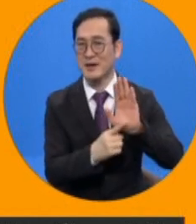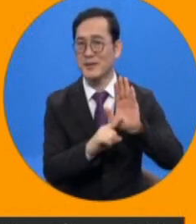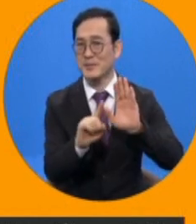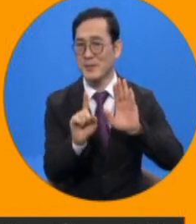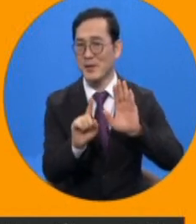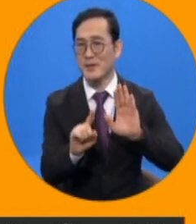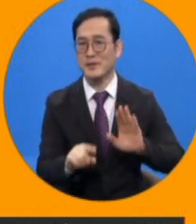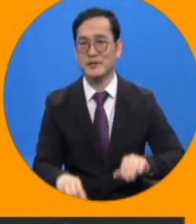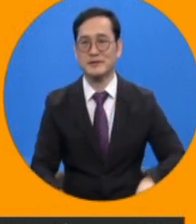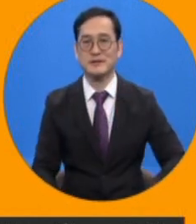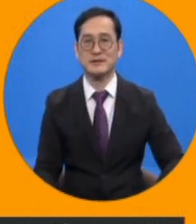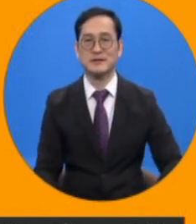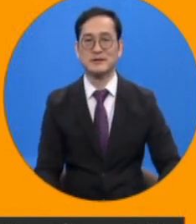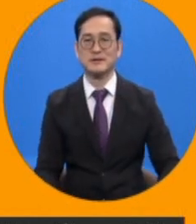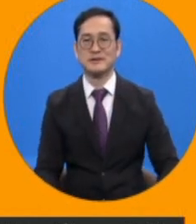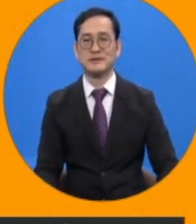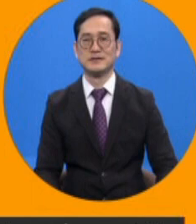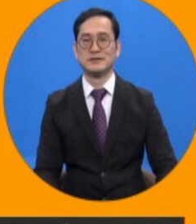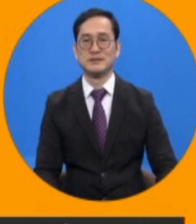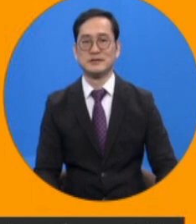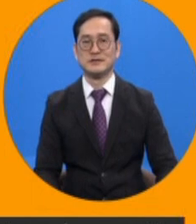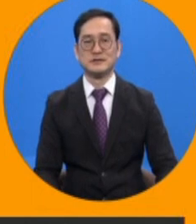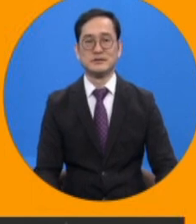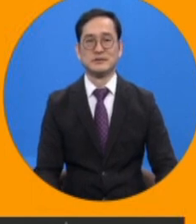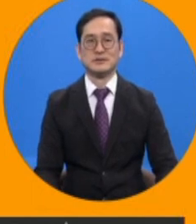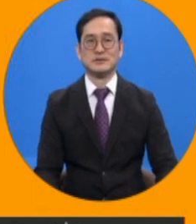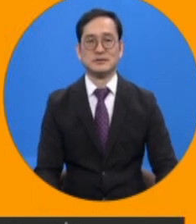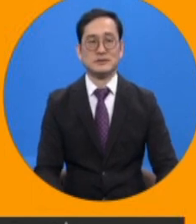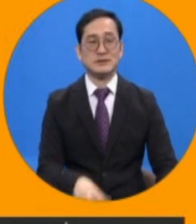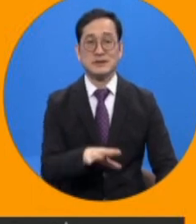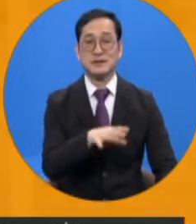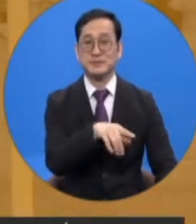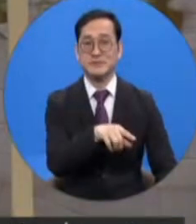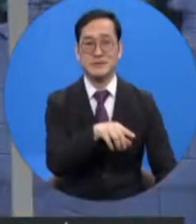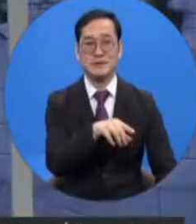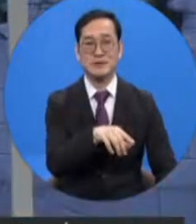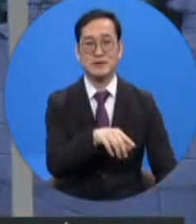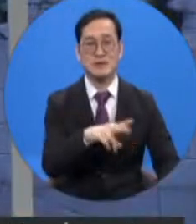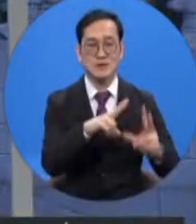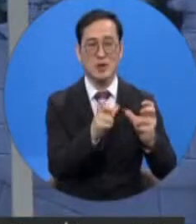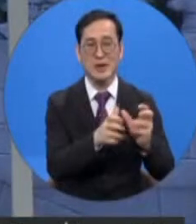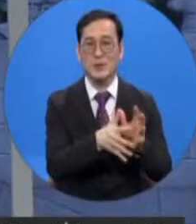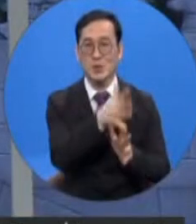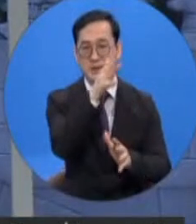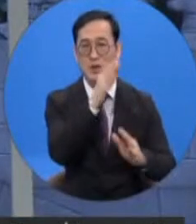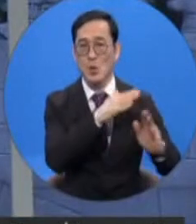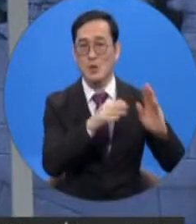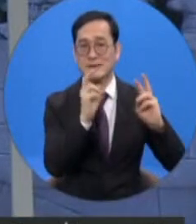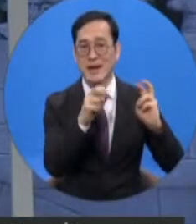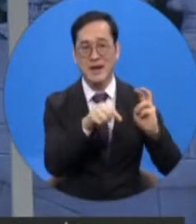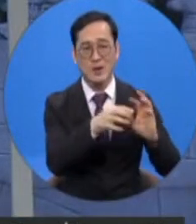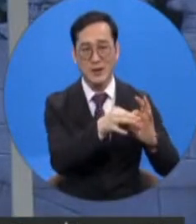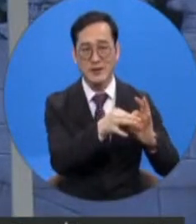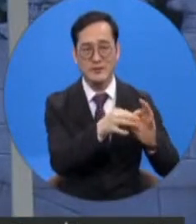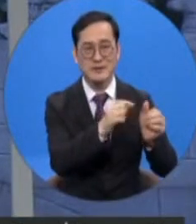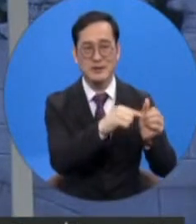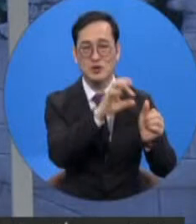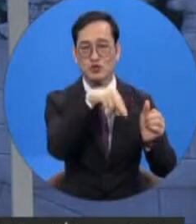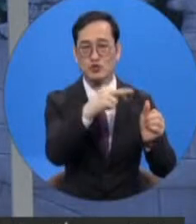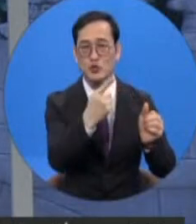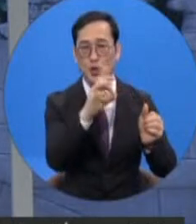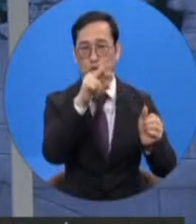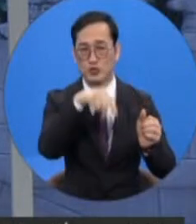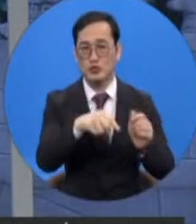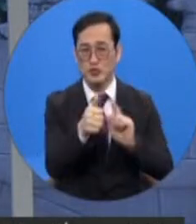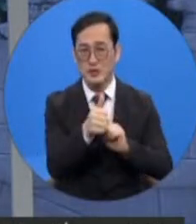현재로서는 주장인데 유동규, 구속돼 있는 유동규가 검찰 압수수색 당시